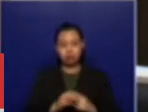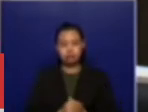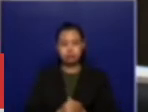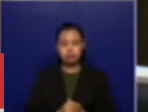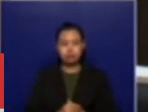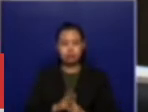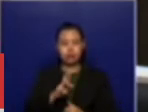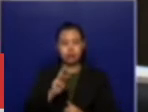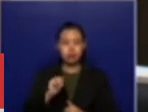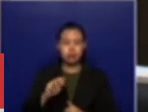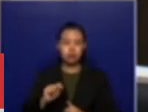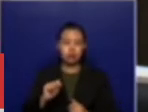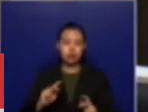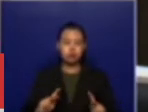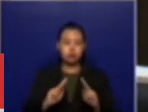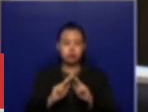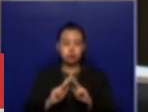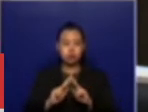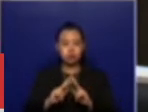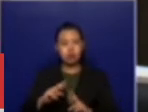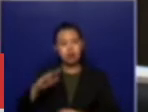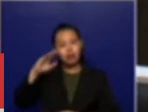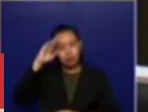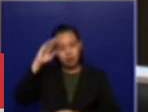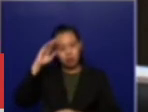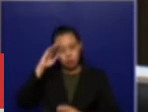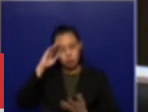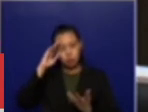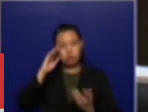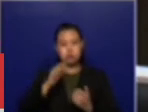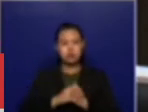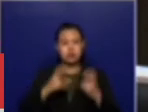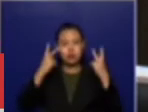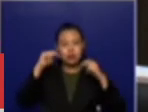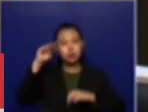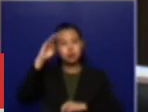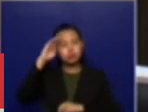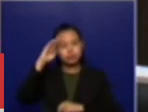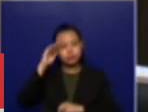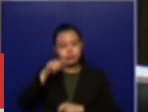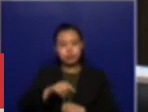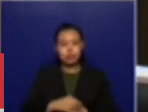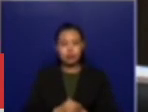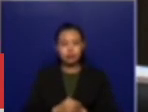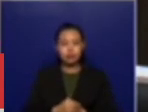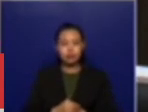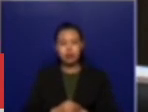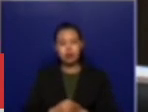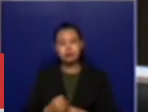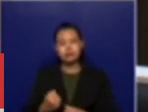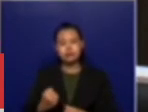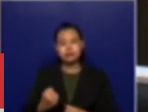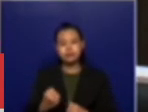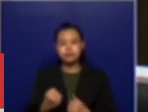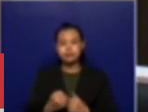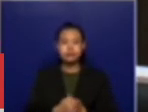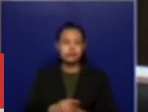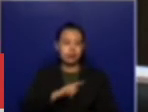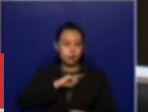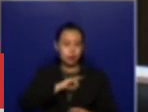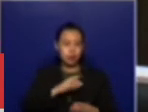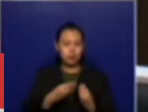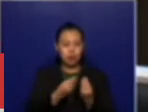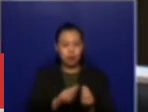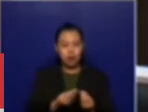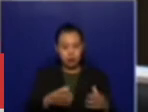ยเนี่ยทั้งพระราชบัญญัติต่างๆเนี่ยนะครับที่ไปขยายอำนาจหน้าที่ของกองทัพออกไปอย่างกว้างขวางเนี่ย